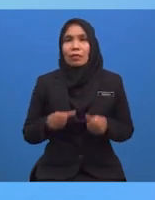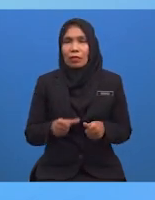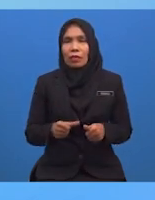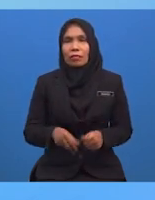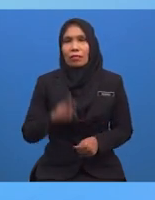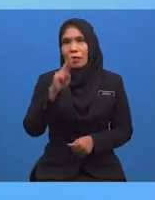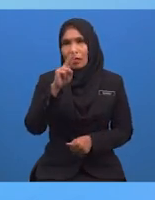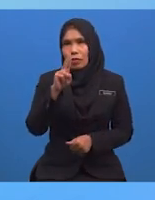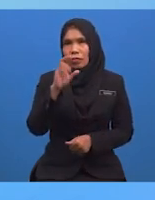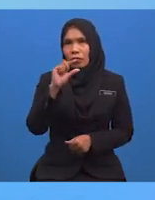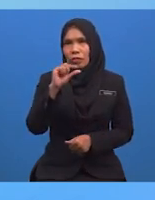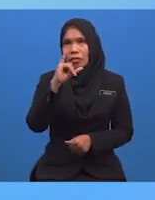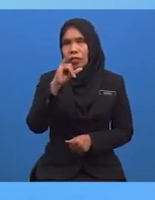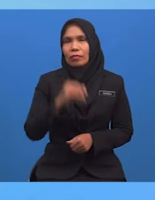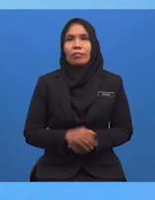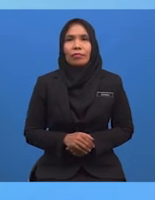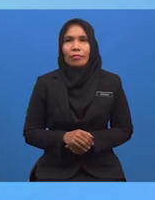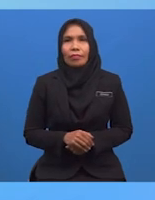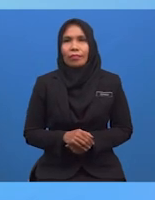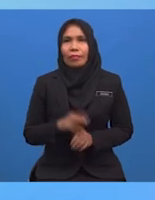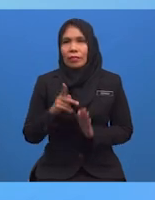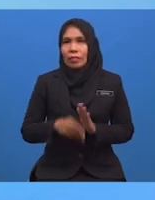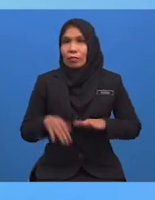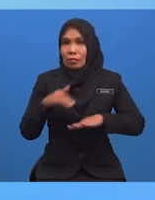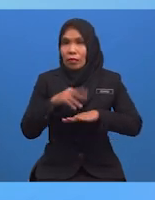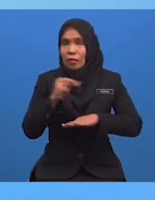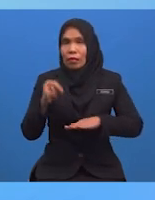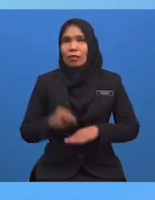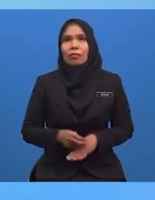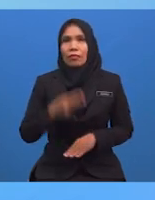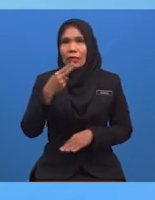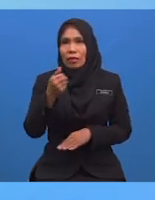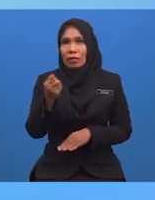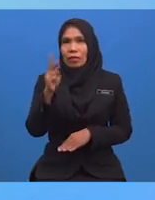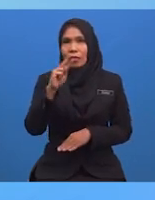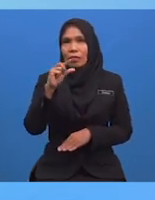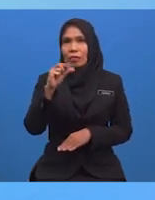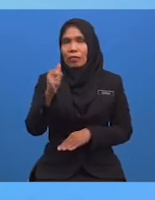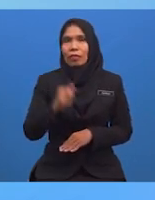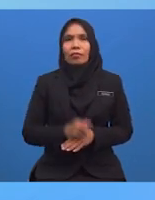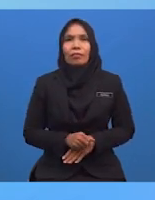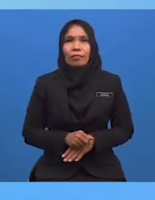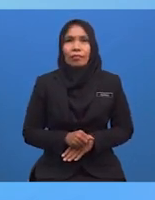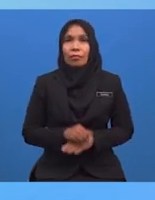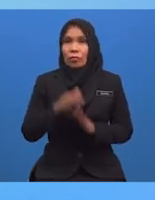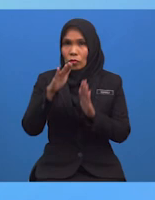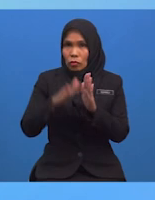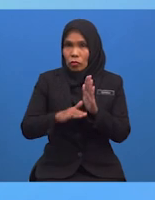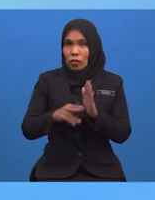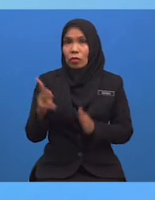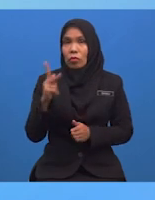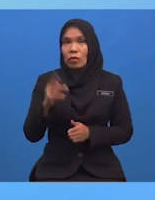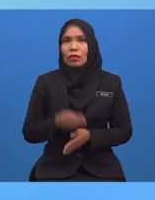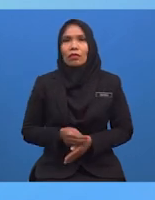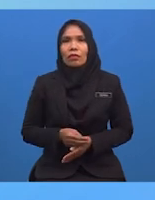umum menurunkan pendapatan benar dan kuasa beli wang mereka. Golongan yang rugi